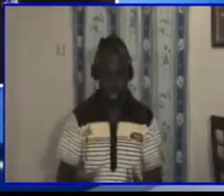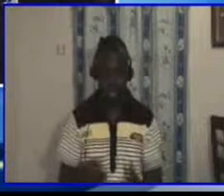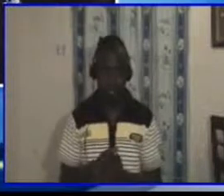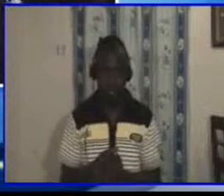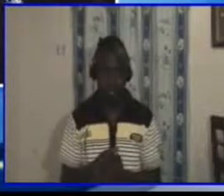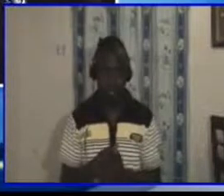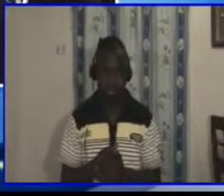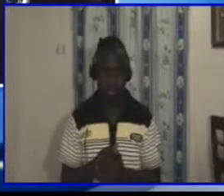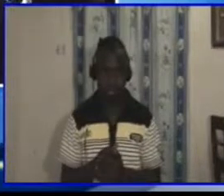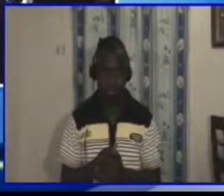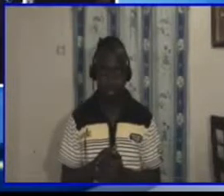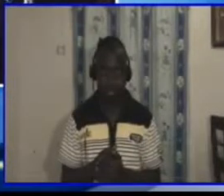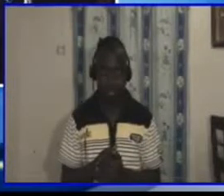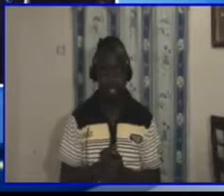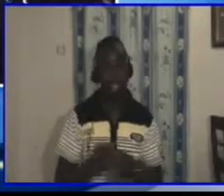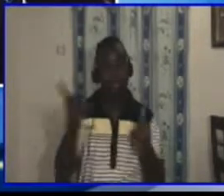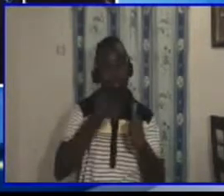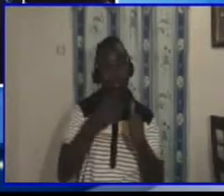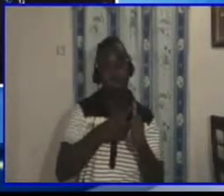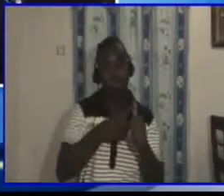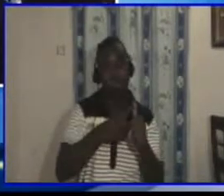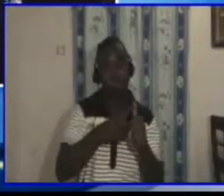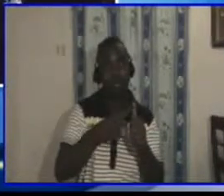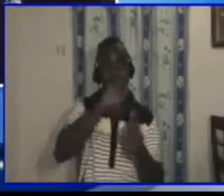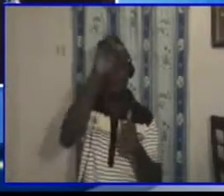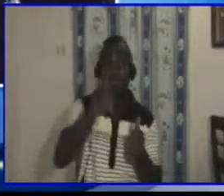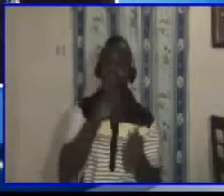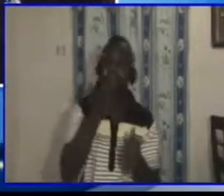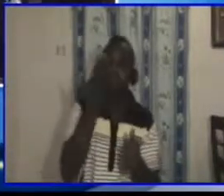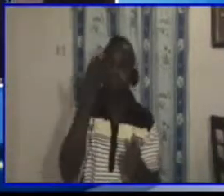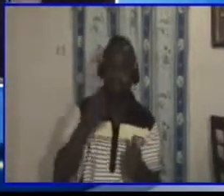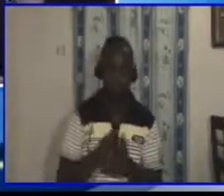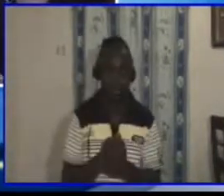e la incontrò 12 discepoli